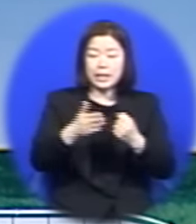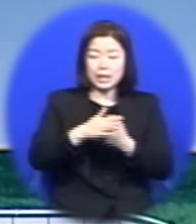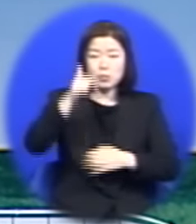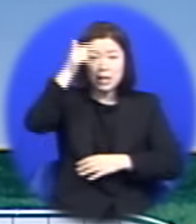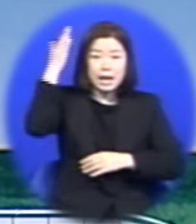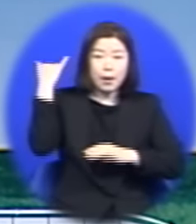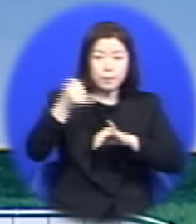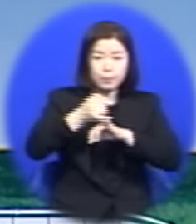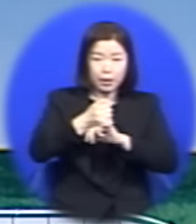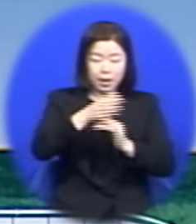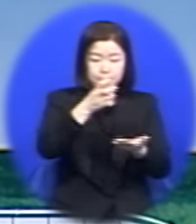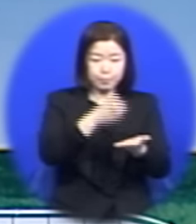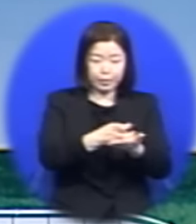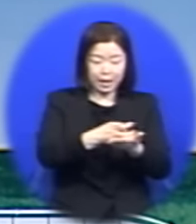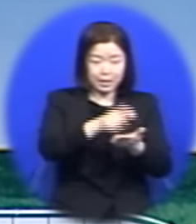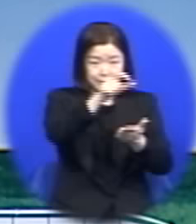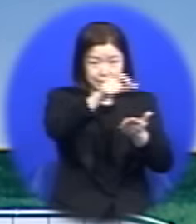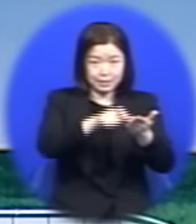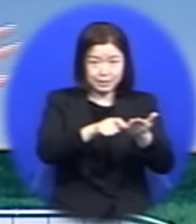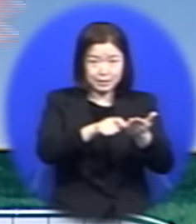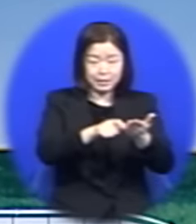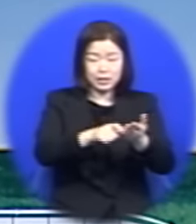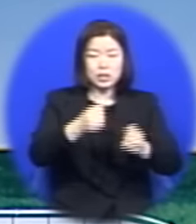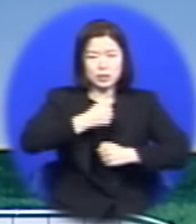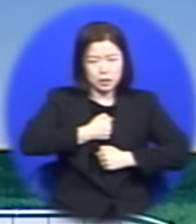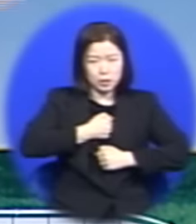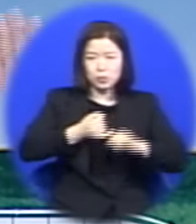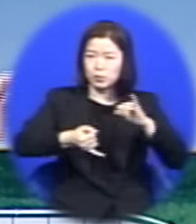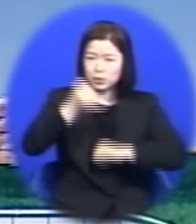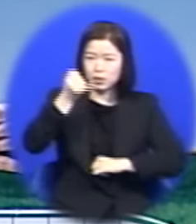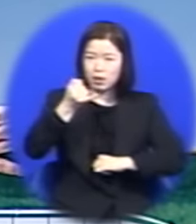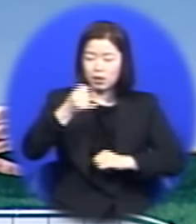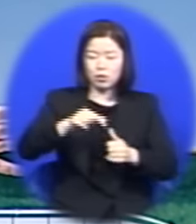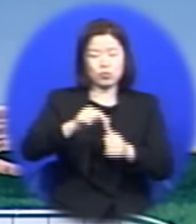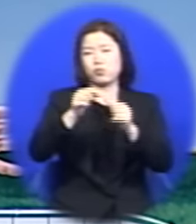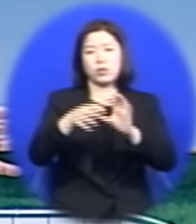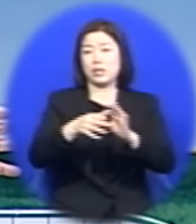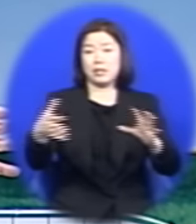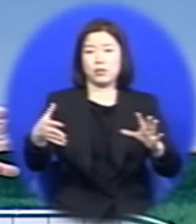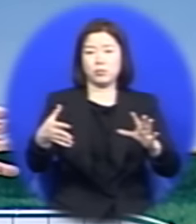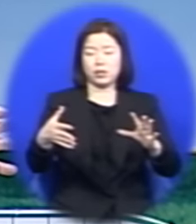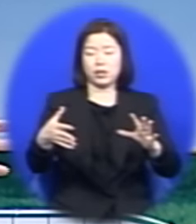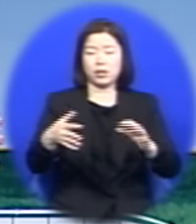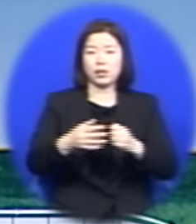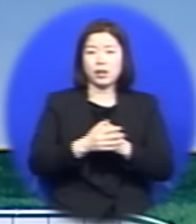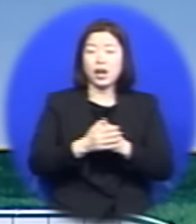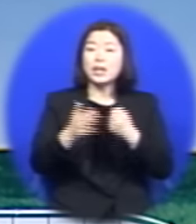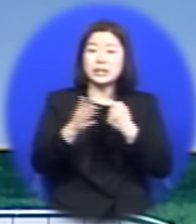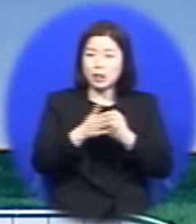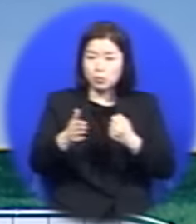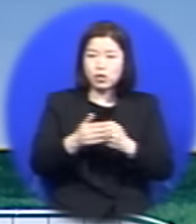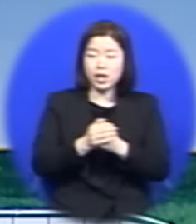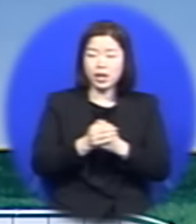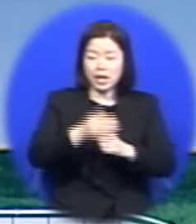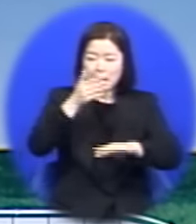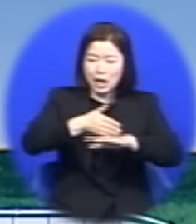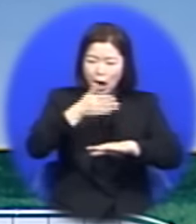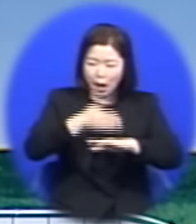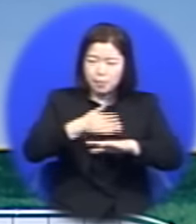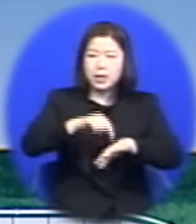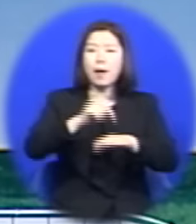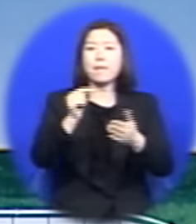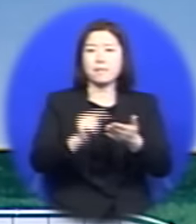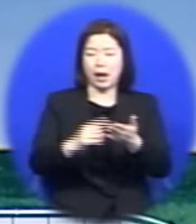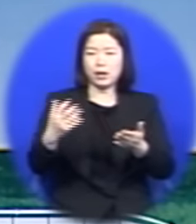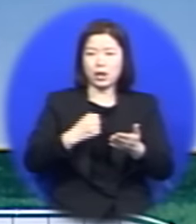율법 규정을 지키고 안 지키고는 구원과는 아무 상관이 없는 일이다. 그래서 감사한 마음으로